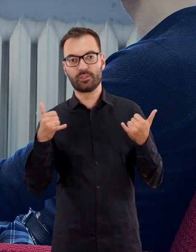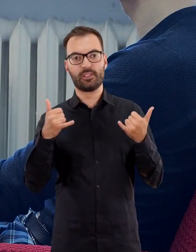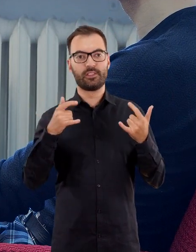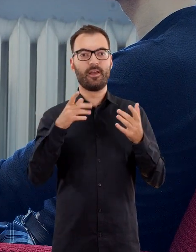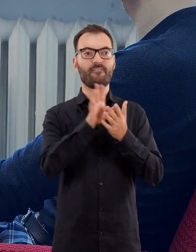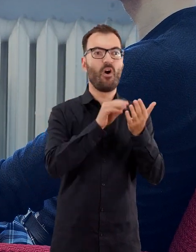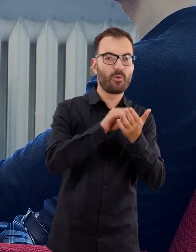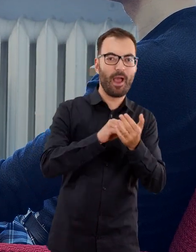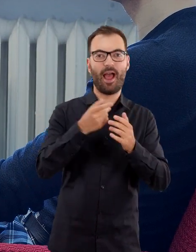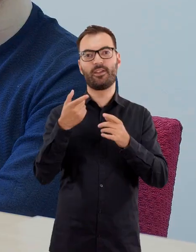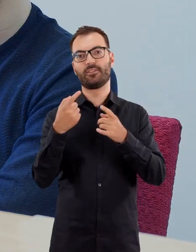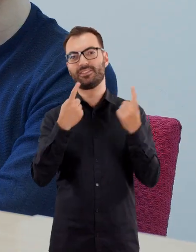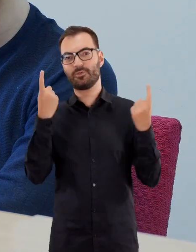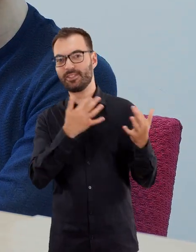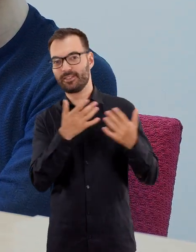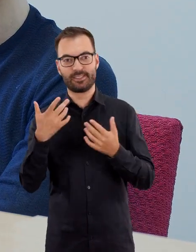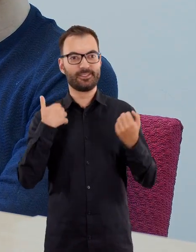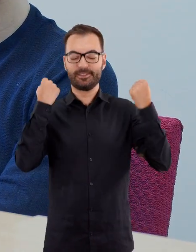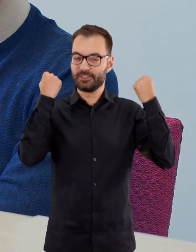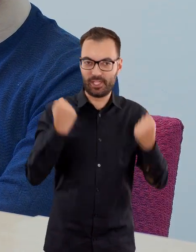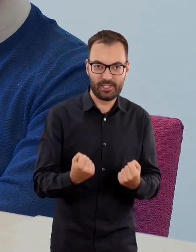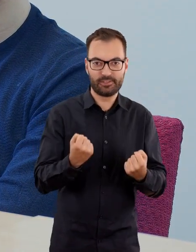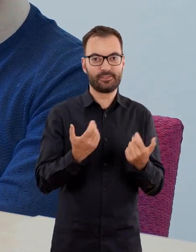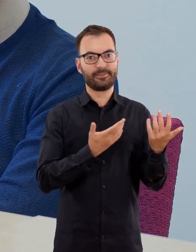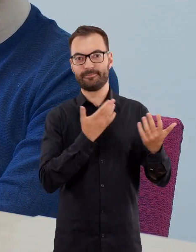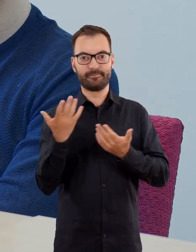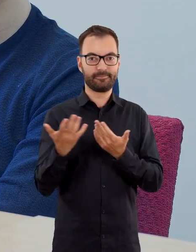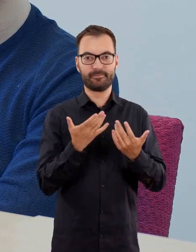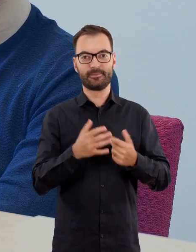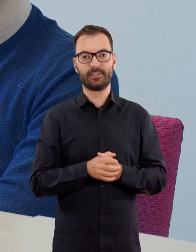różnych formalności, które dla innych osób mogą być oczywiste,